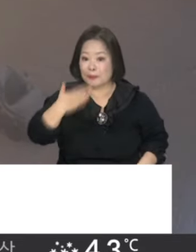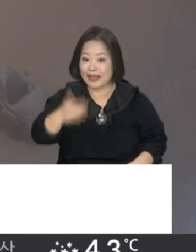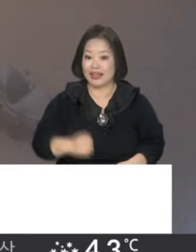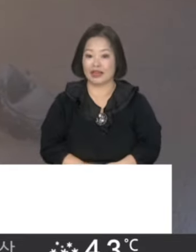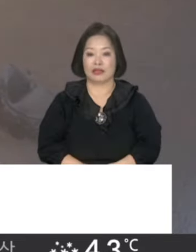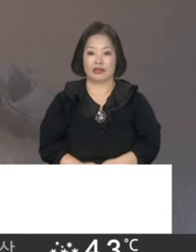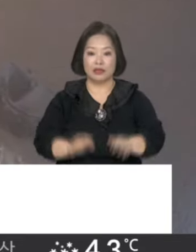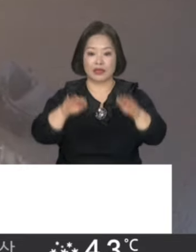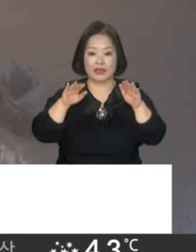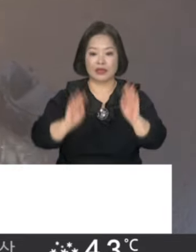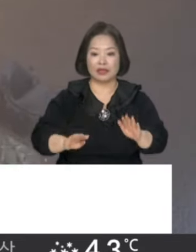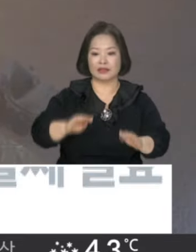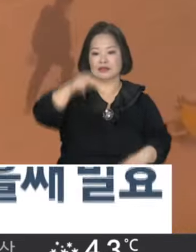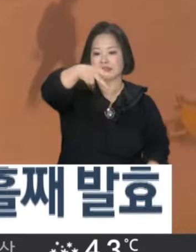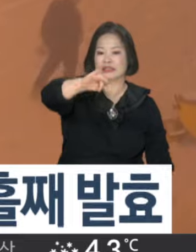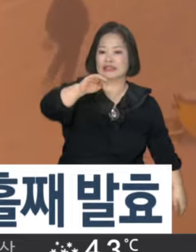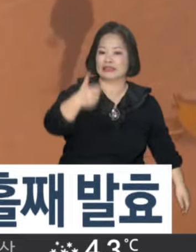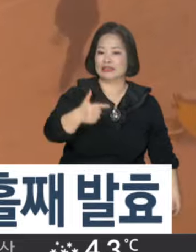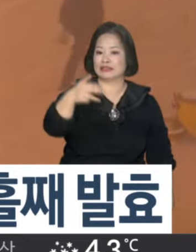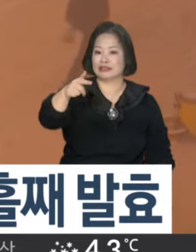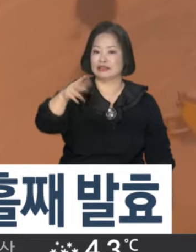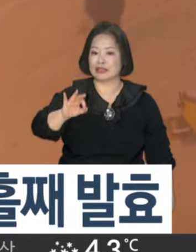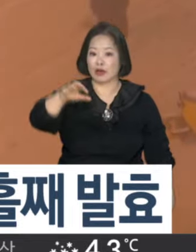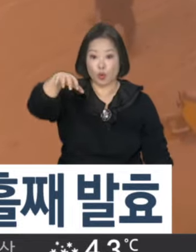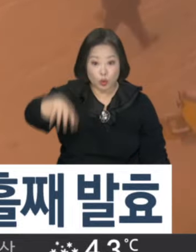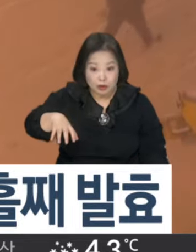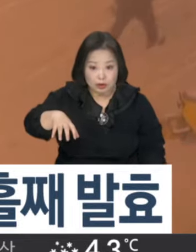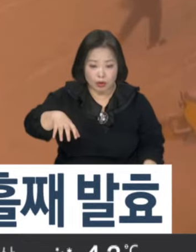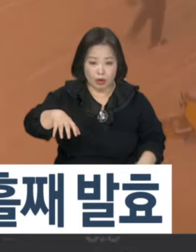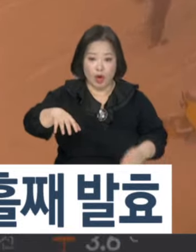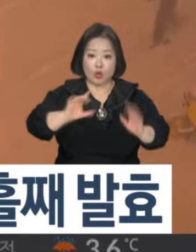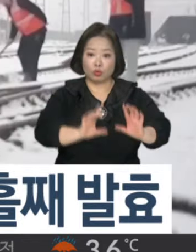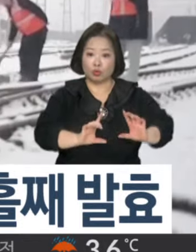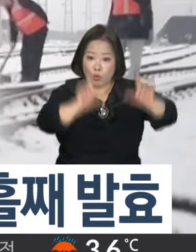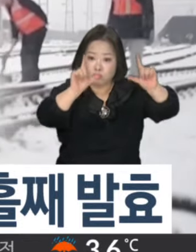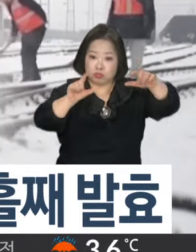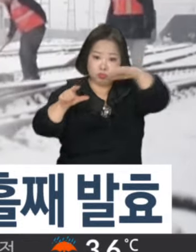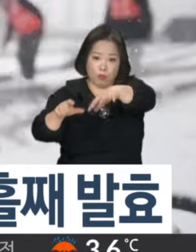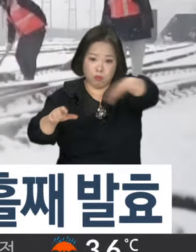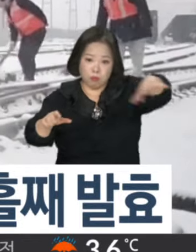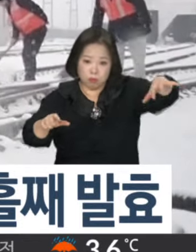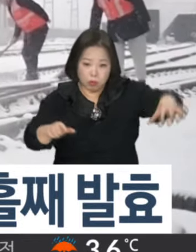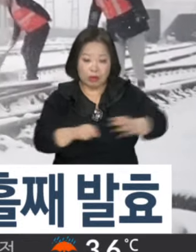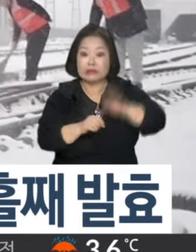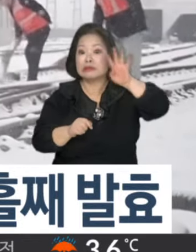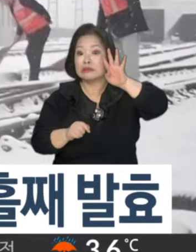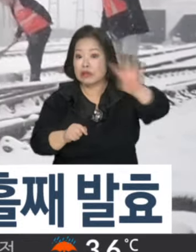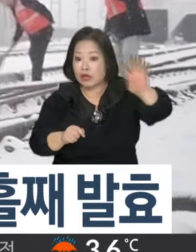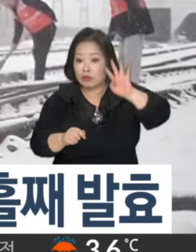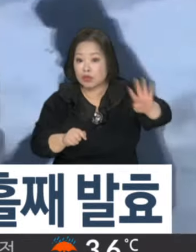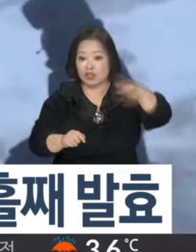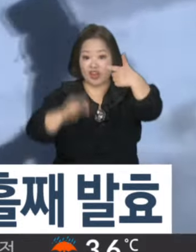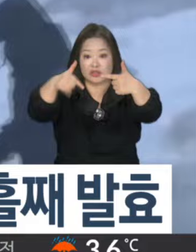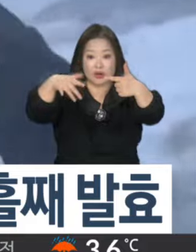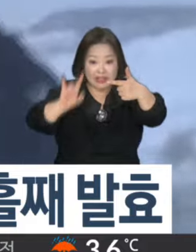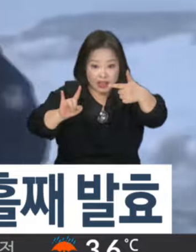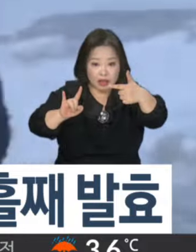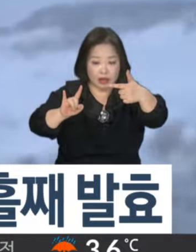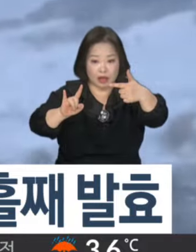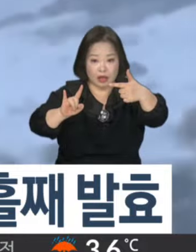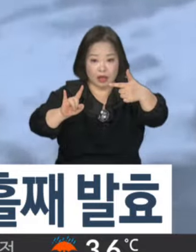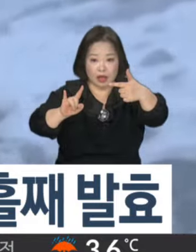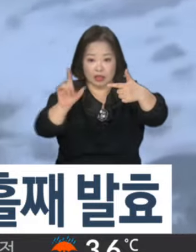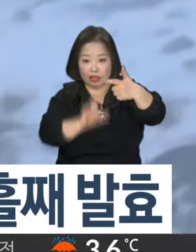신장에서 시작된 파 복은 중동부 지역까지 확대되면서 연속 개 기상특보가